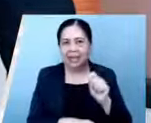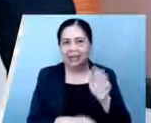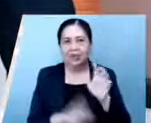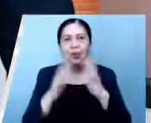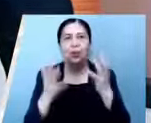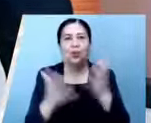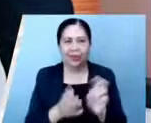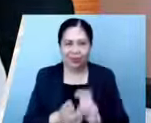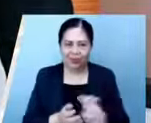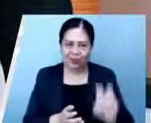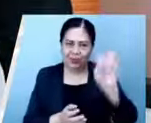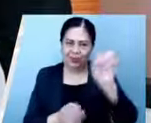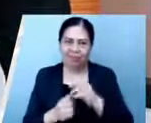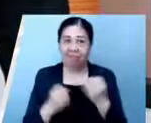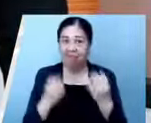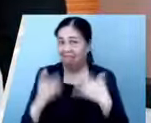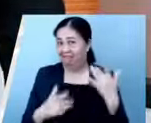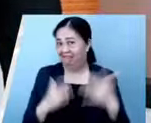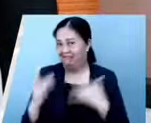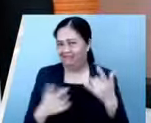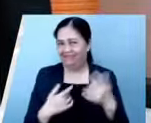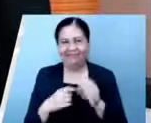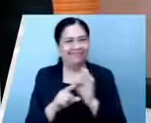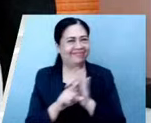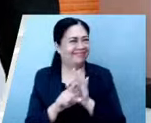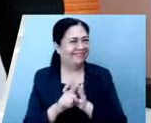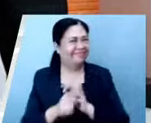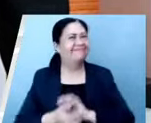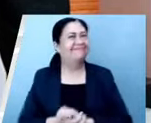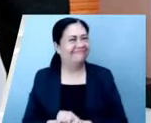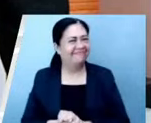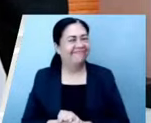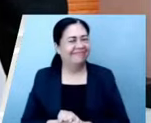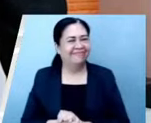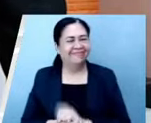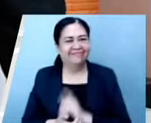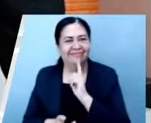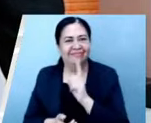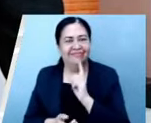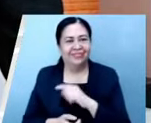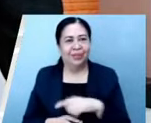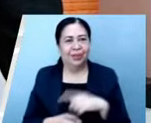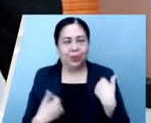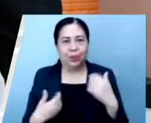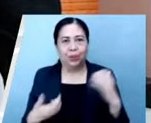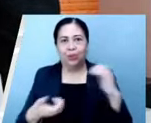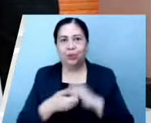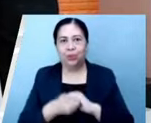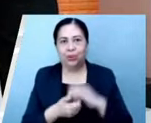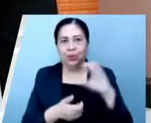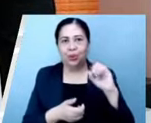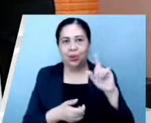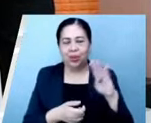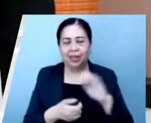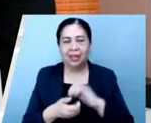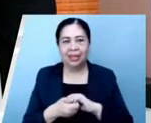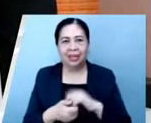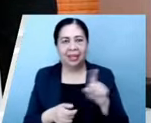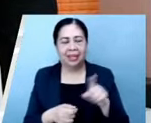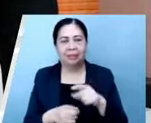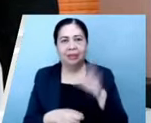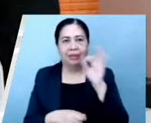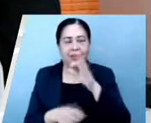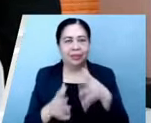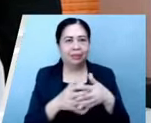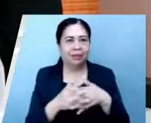Marami excited na abangan fans. Abangan natin yung mga kapuso. Totoo, samantala ito, One Dream collab para sa Pinoy fans ang single ng Phil-Am singer-rapper na si